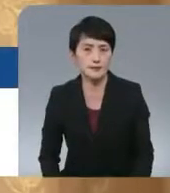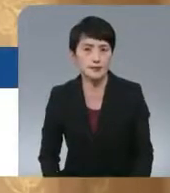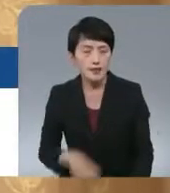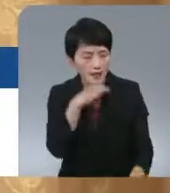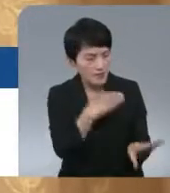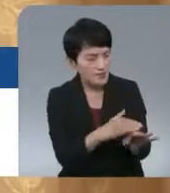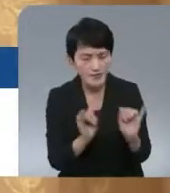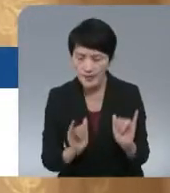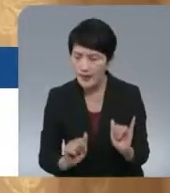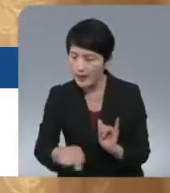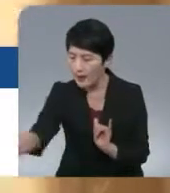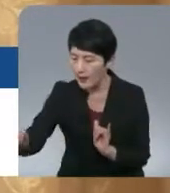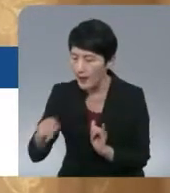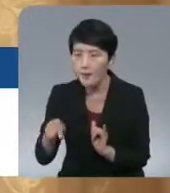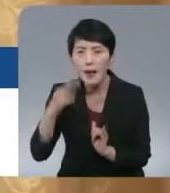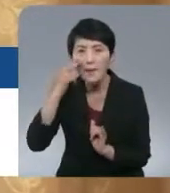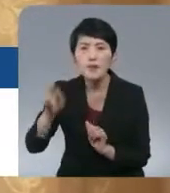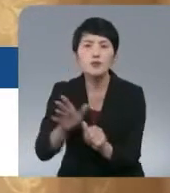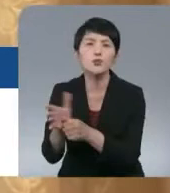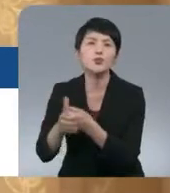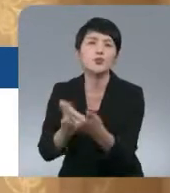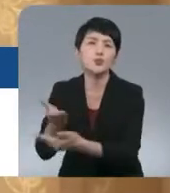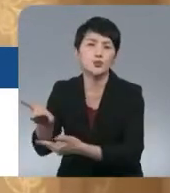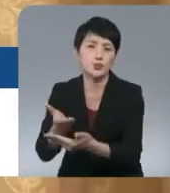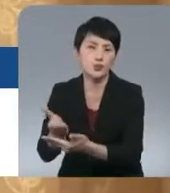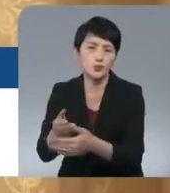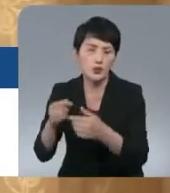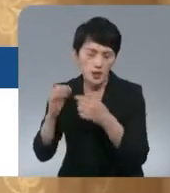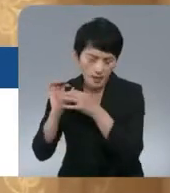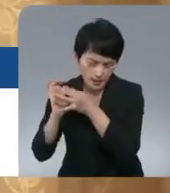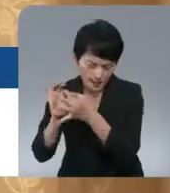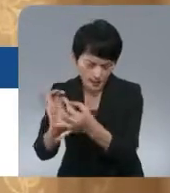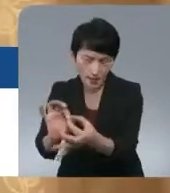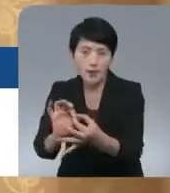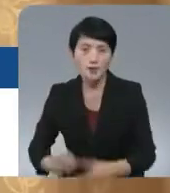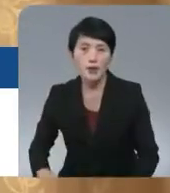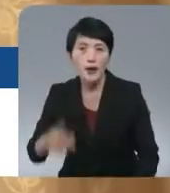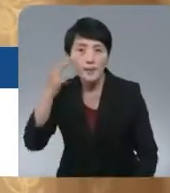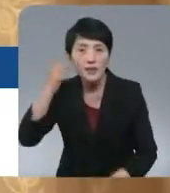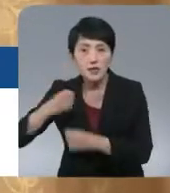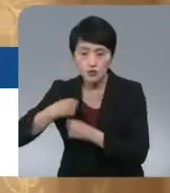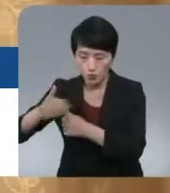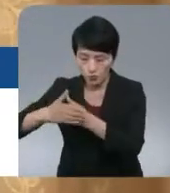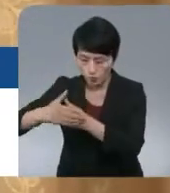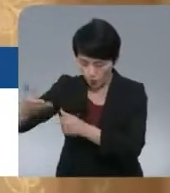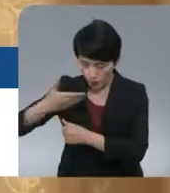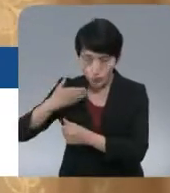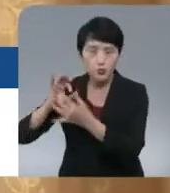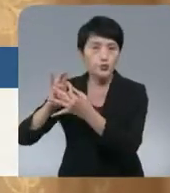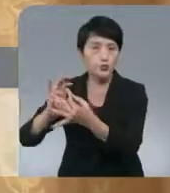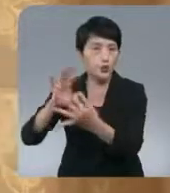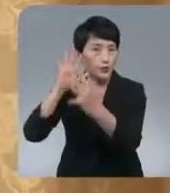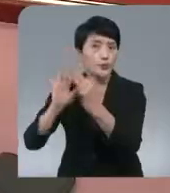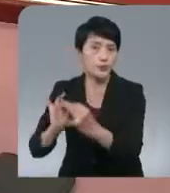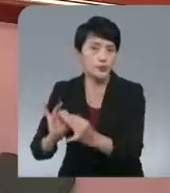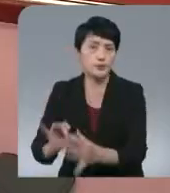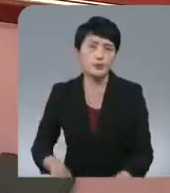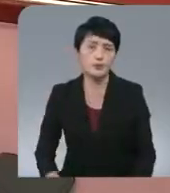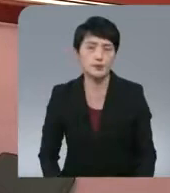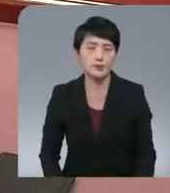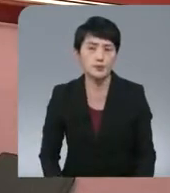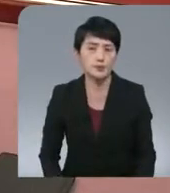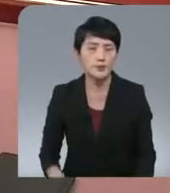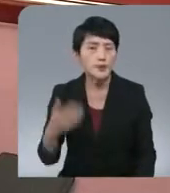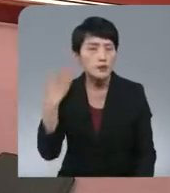thái sẵn sàng đối phó đồng thời tăng cường trạng thái phòng thủ liên quân và năng lực rằng đề mở rộng Bên cạnh đó hai bên quyết định sẽ thúc đẩy trao đổi